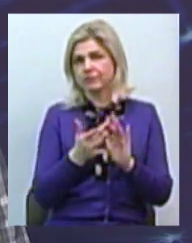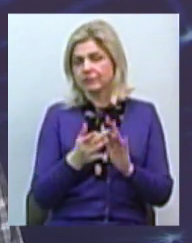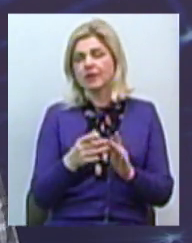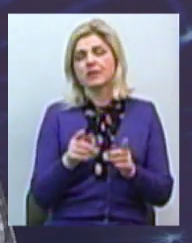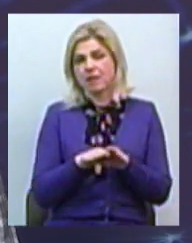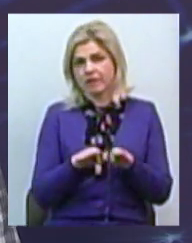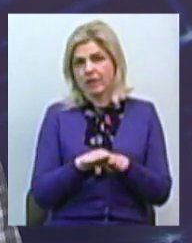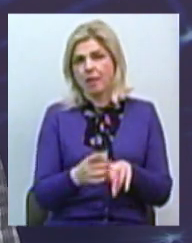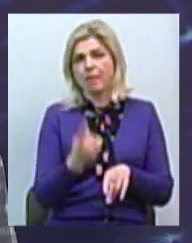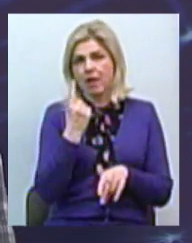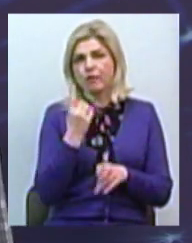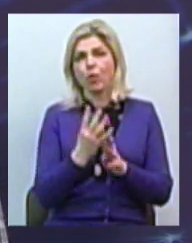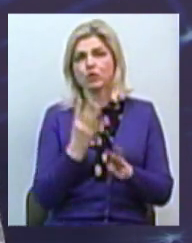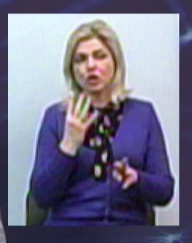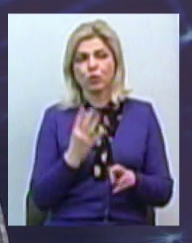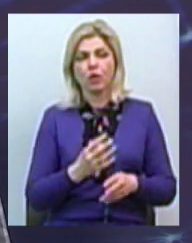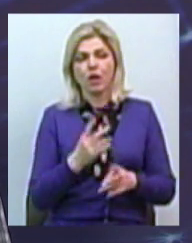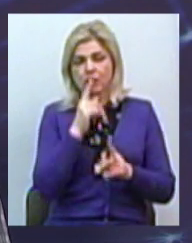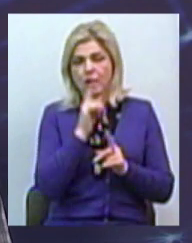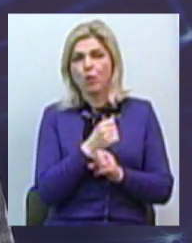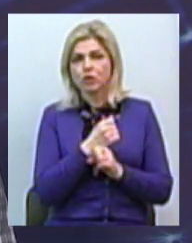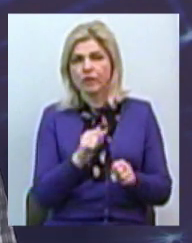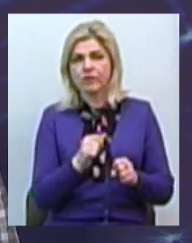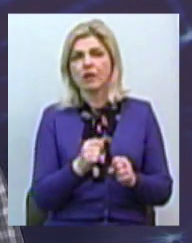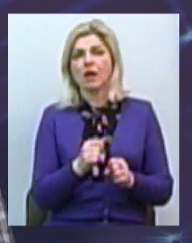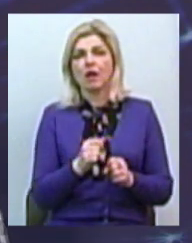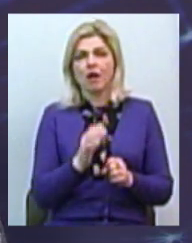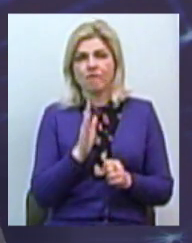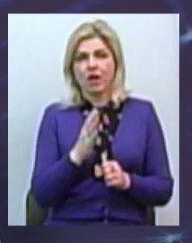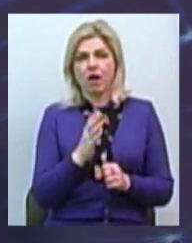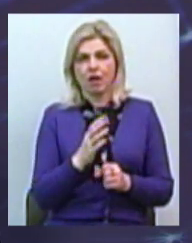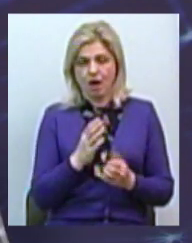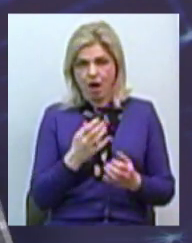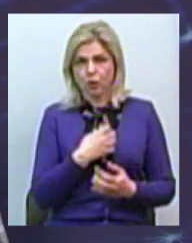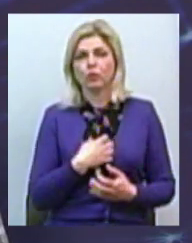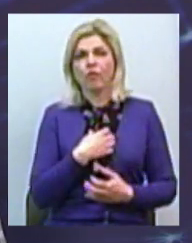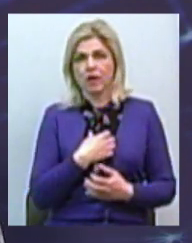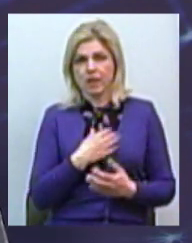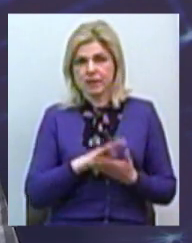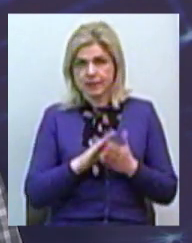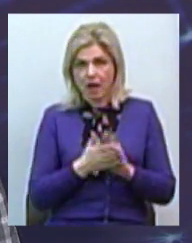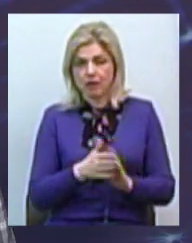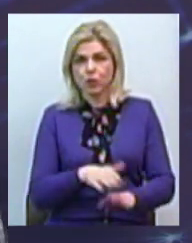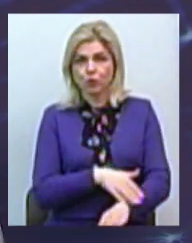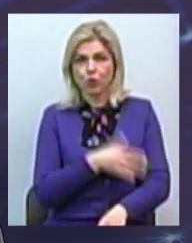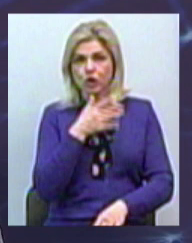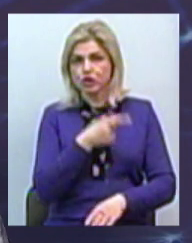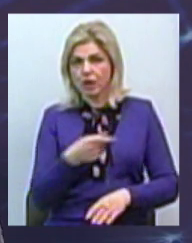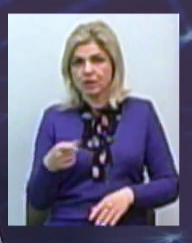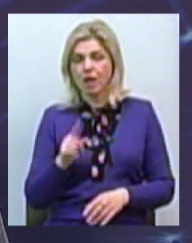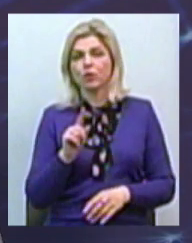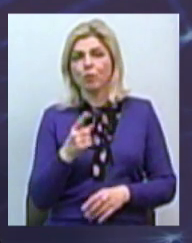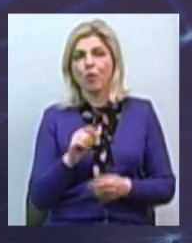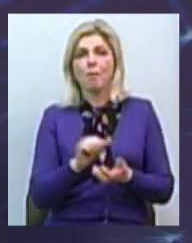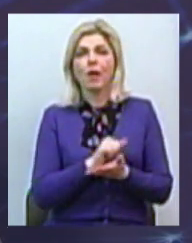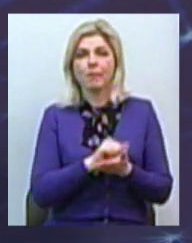в першу чергу неможливість підтримувати в актуальному стані досить довгий час, бо і папір